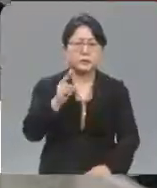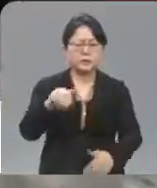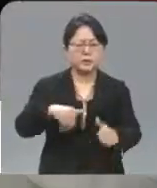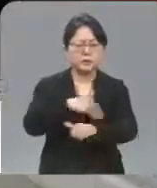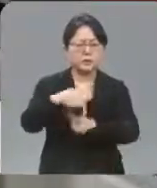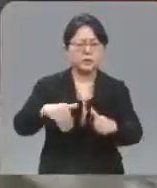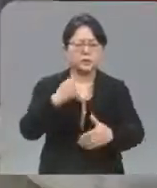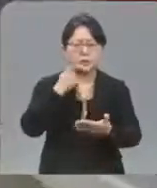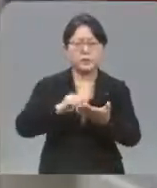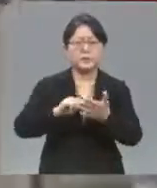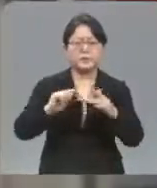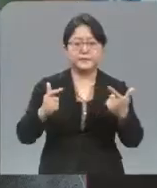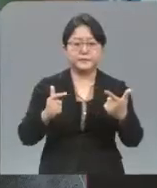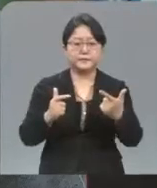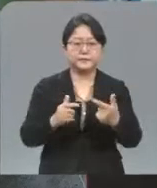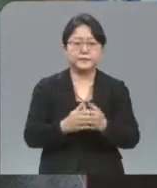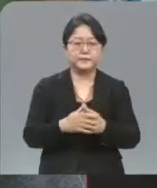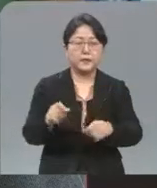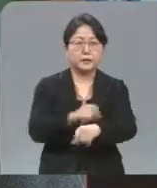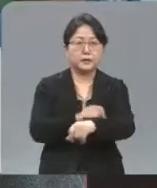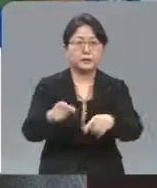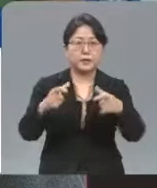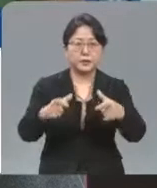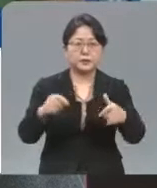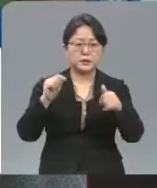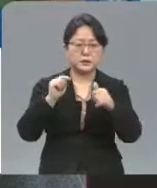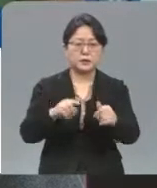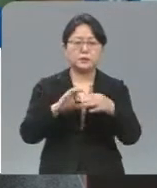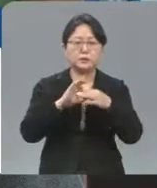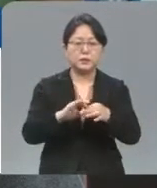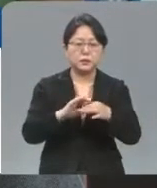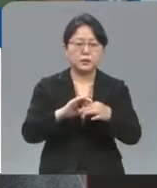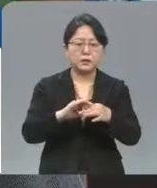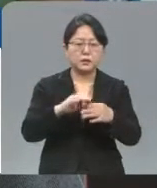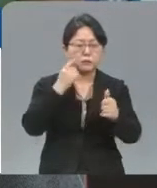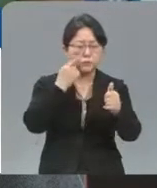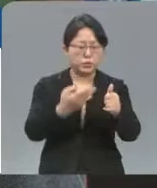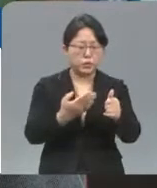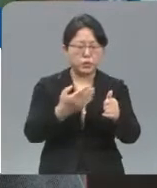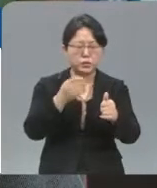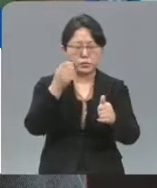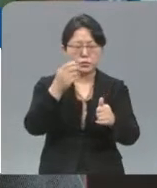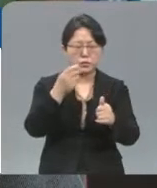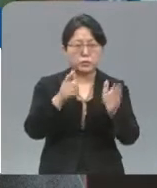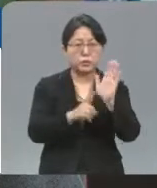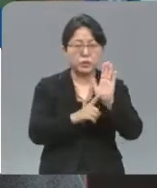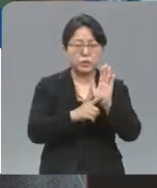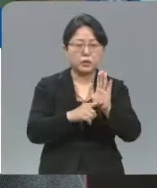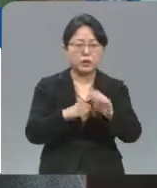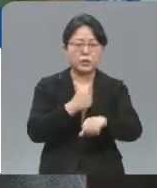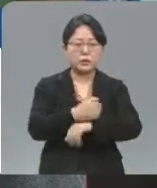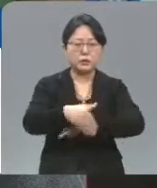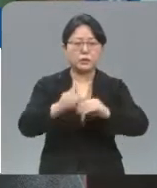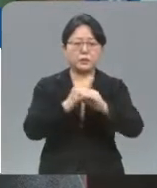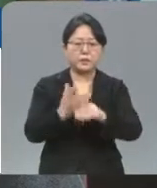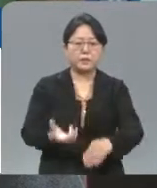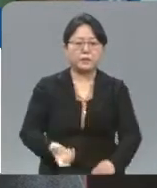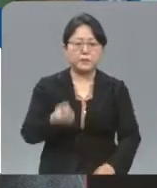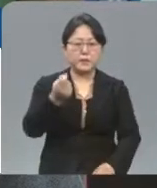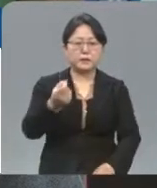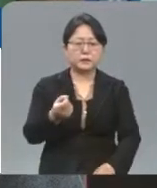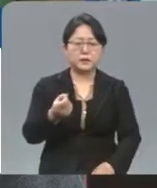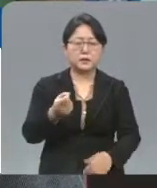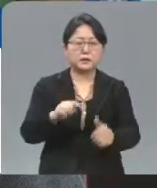상황이 녹록지 않습니다. 특화단지 지정에 관련된 수요조사라든가 공모가 있을 예정이에요. 그러다 보니까 가장 빠르게